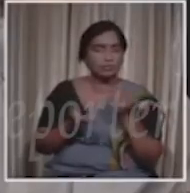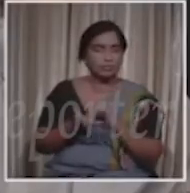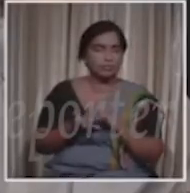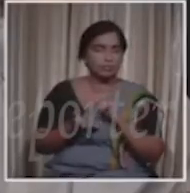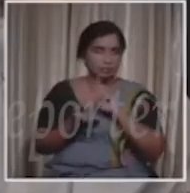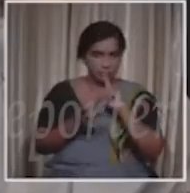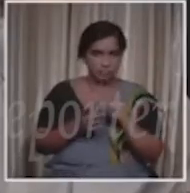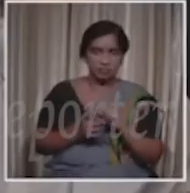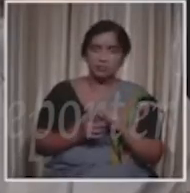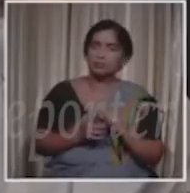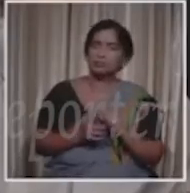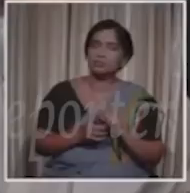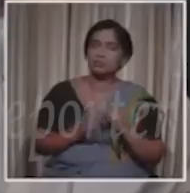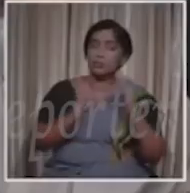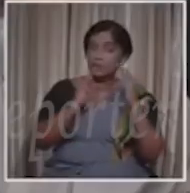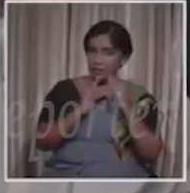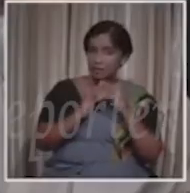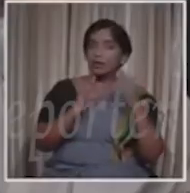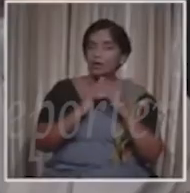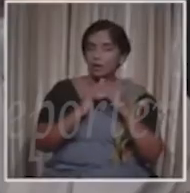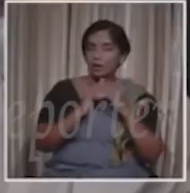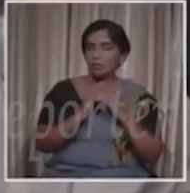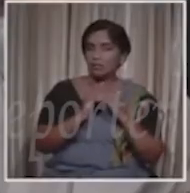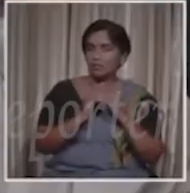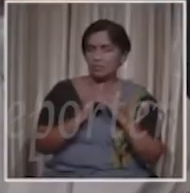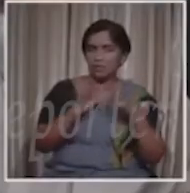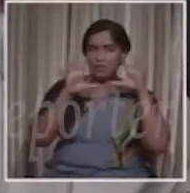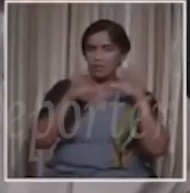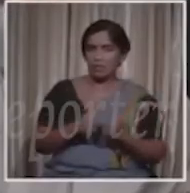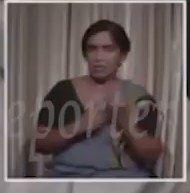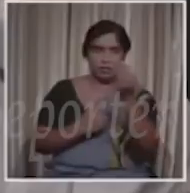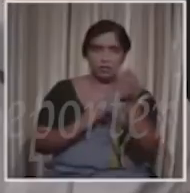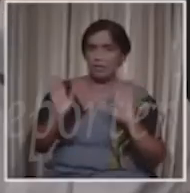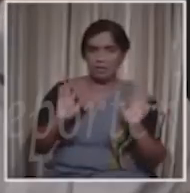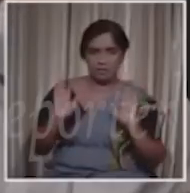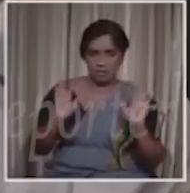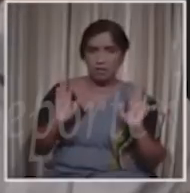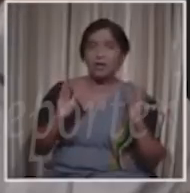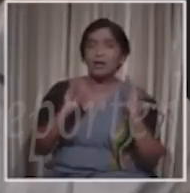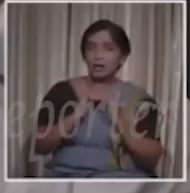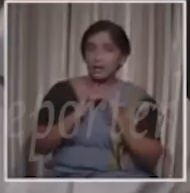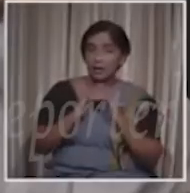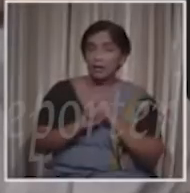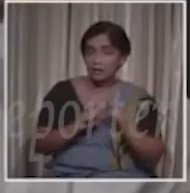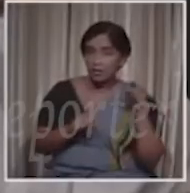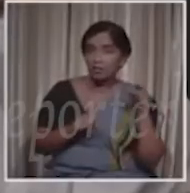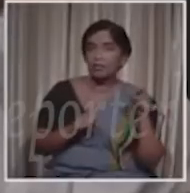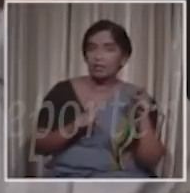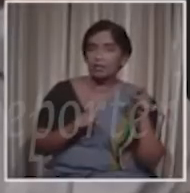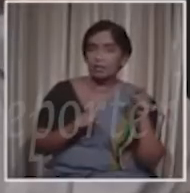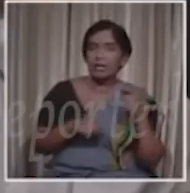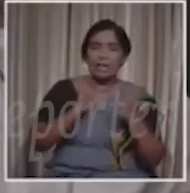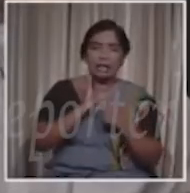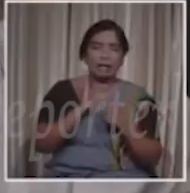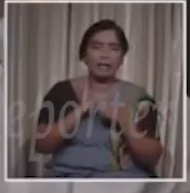තව මතයක් තියෙන්න පුළුවන් ඊයේ රාත්‍රියේ අපි කතා කරා අපේ මත දෙක ගැන ඉතින් ඒ ගැන මම තවත් කතා කරන්න උවමනා නැහැ ඒ වගේම මට තව